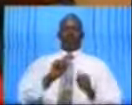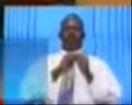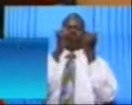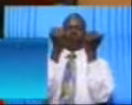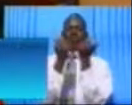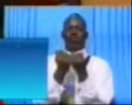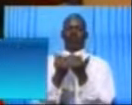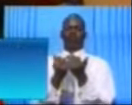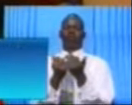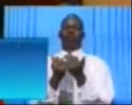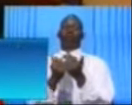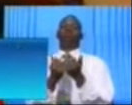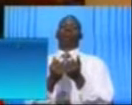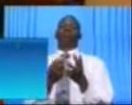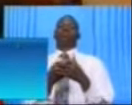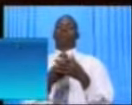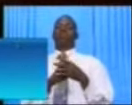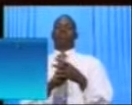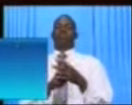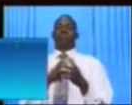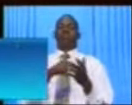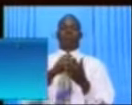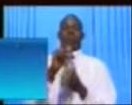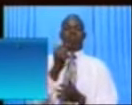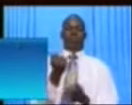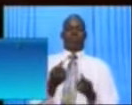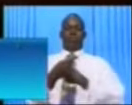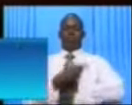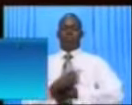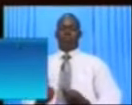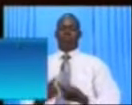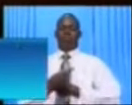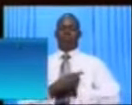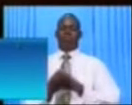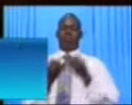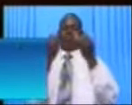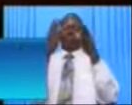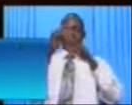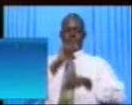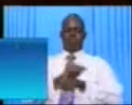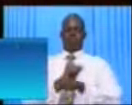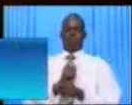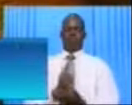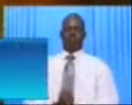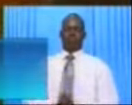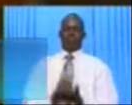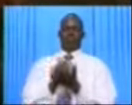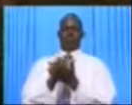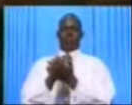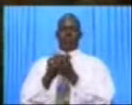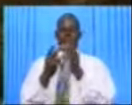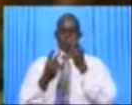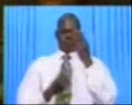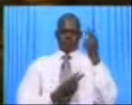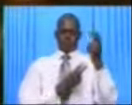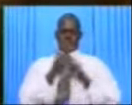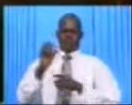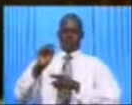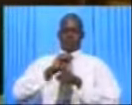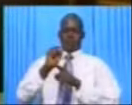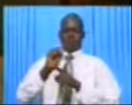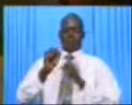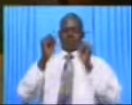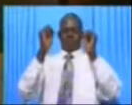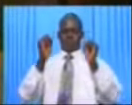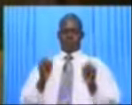née en 2010. À la date d'aujourd'hui, ce sont plusieurs actions telles que l'aide au diagnostic et aux soins du cancer chez les individus de